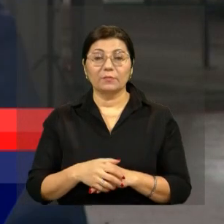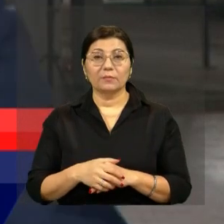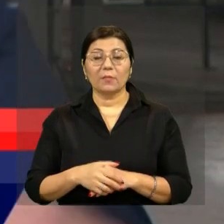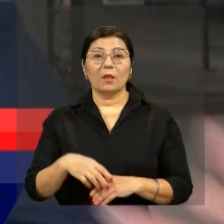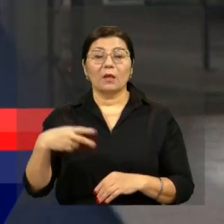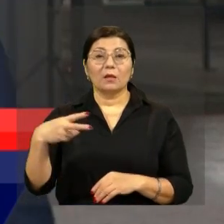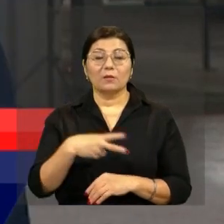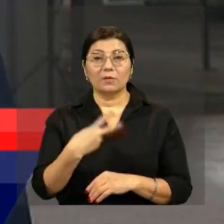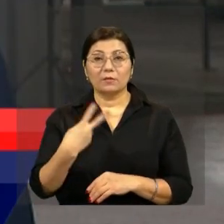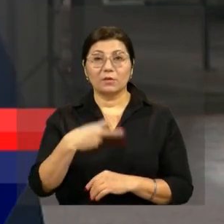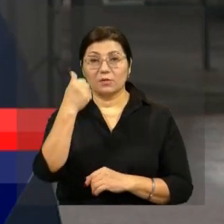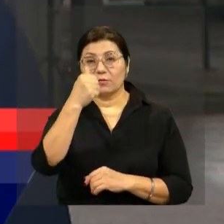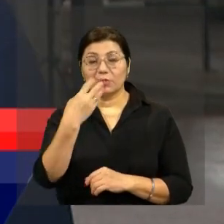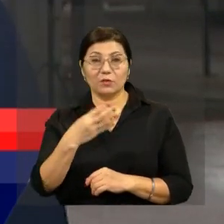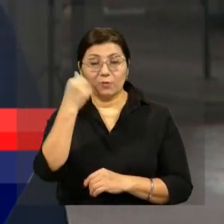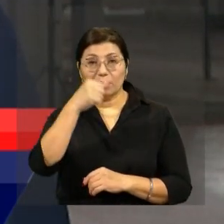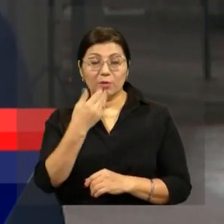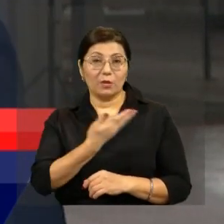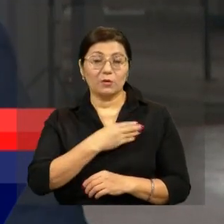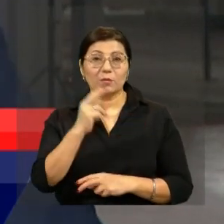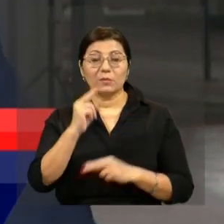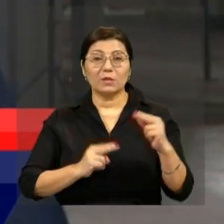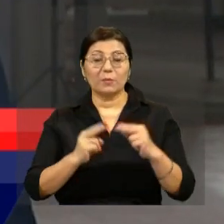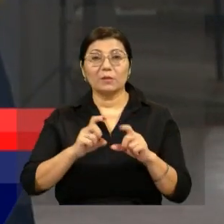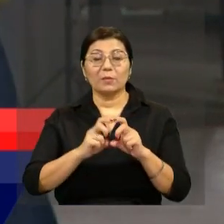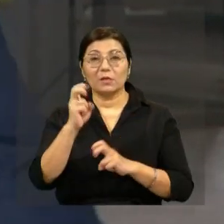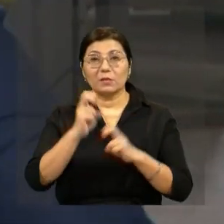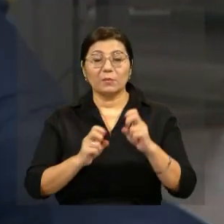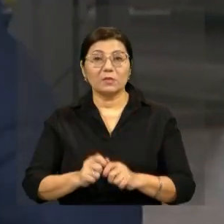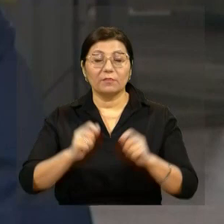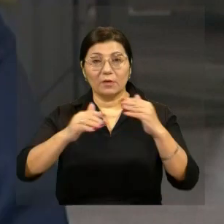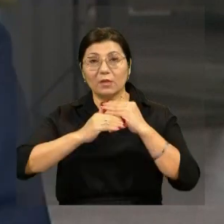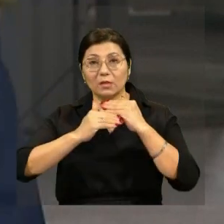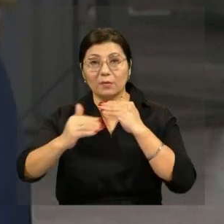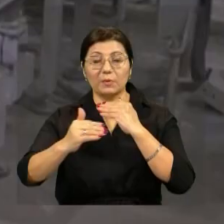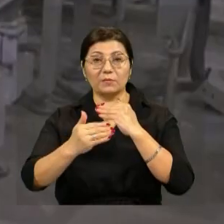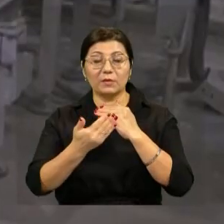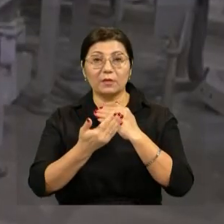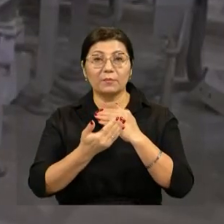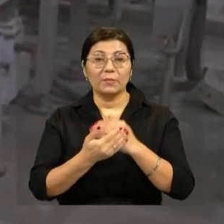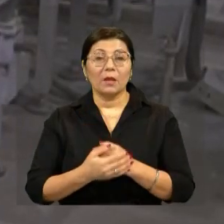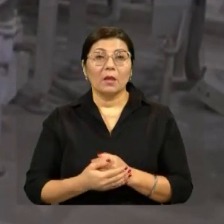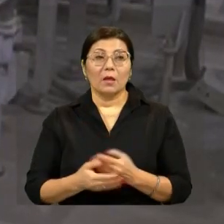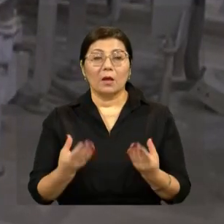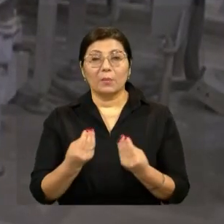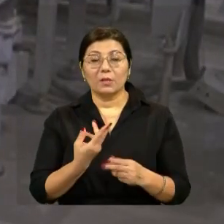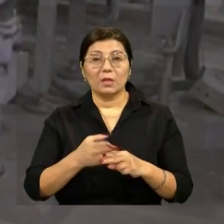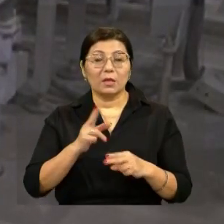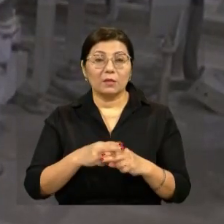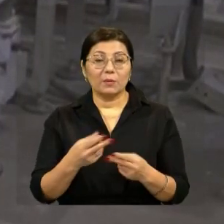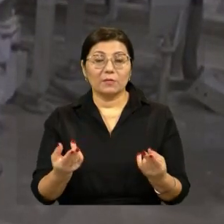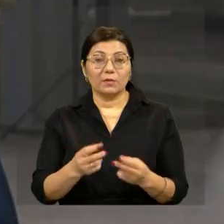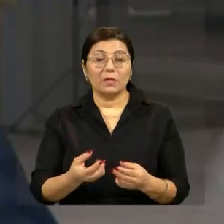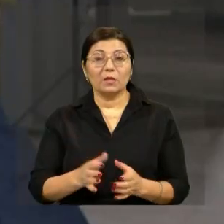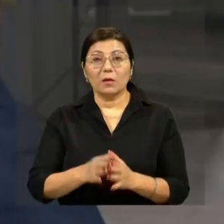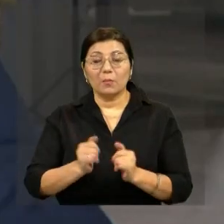В 2024 году хочет построить следующий завод. К тому же, увеличив площадь индустриальной зоны, инвестиции придут. Опять же, это означает, что мы